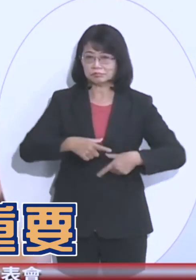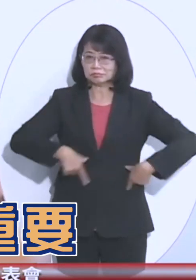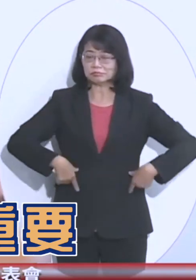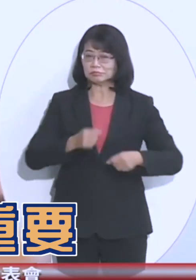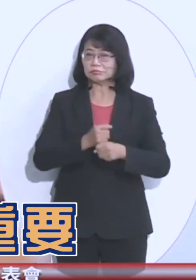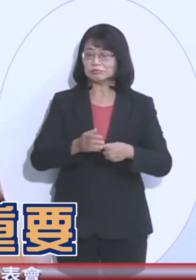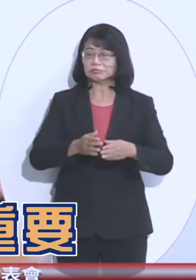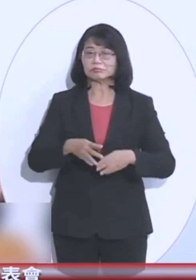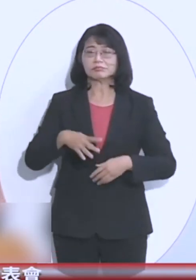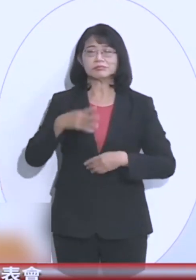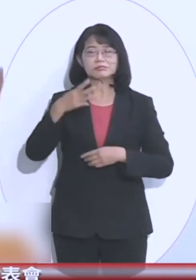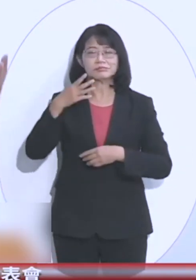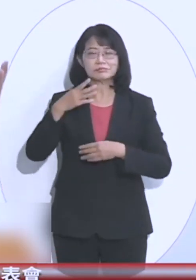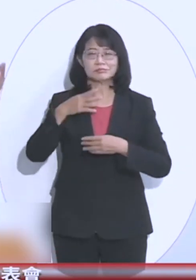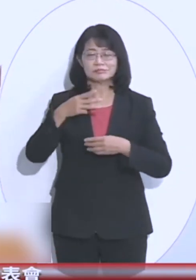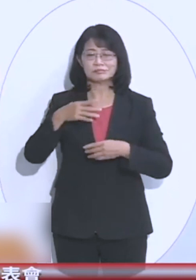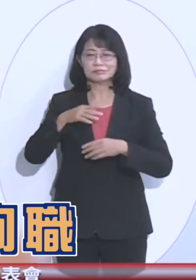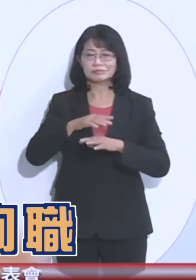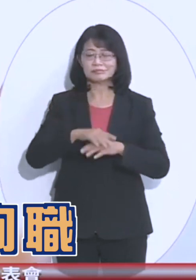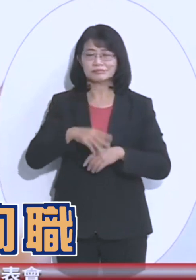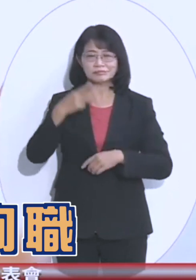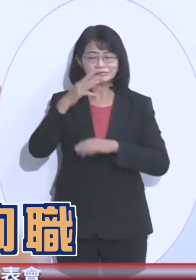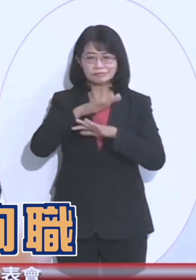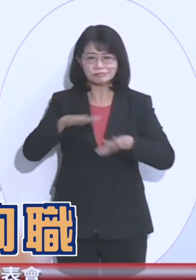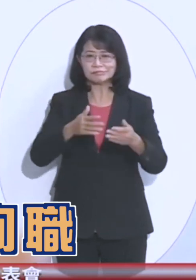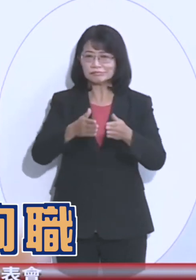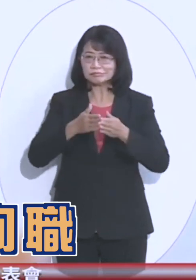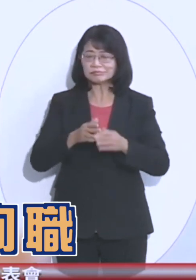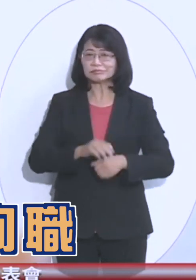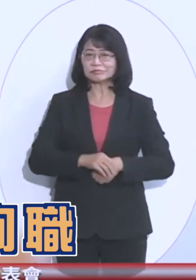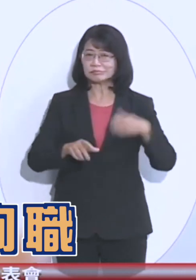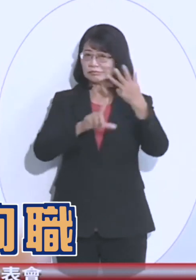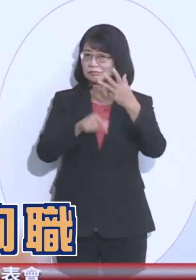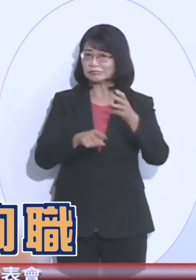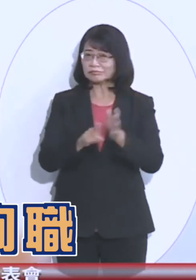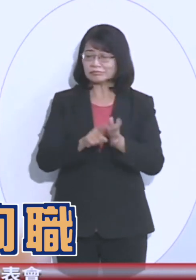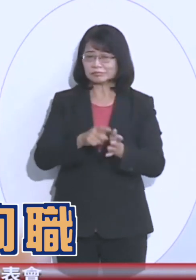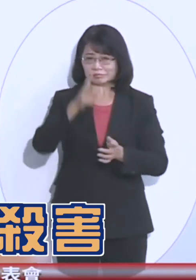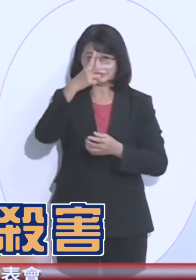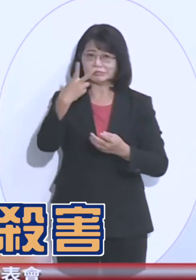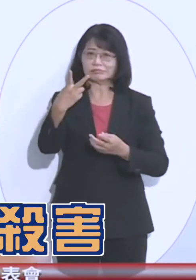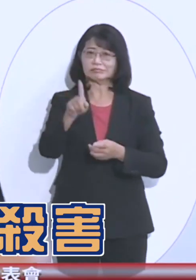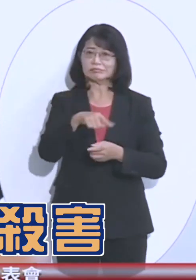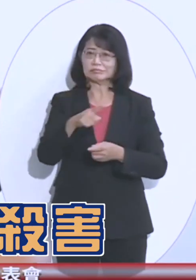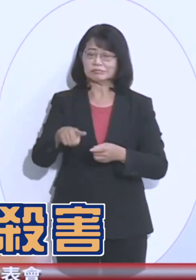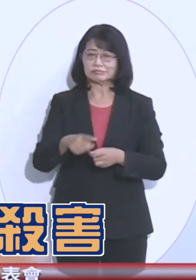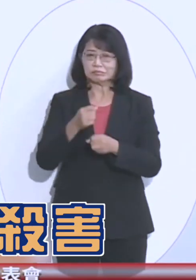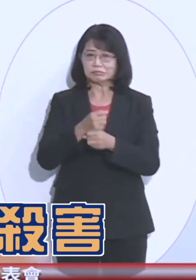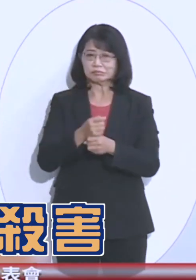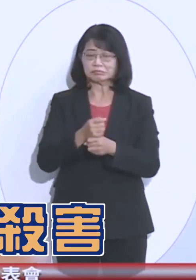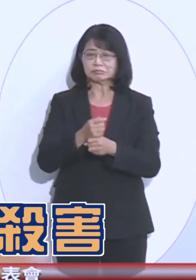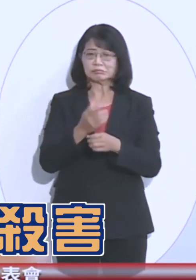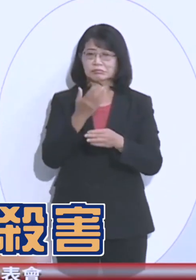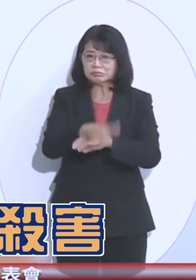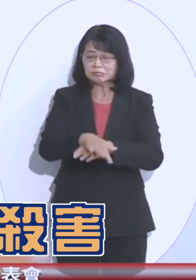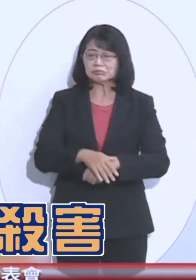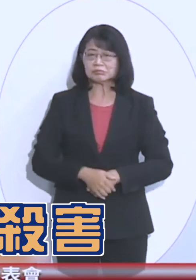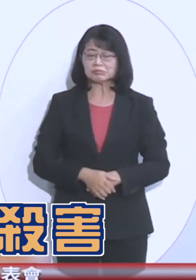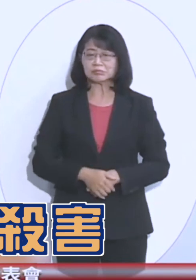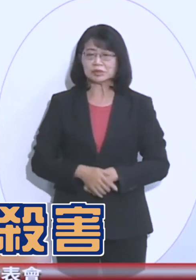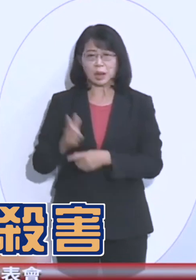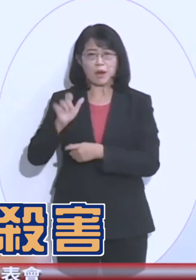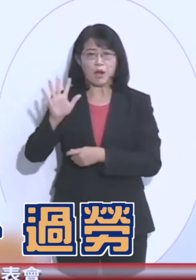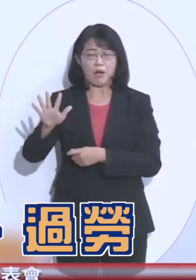何等的重要，袂记得咱八月两个警察因公殉职吗？夜枪的去夜刀的台死